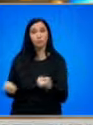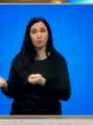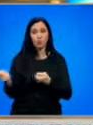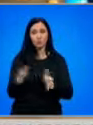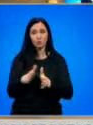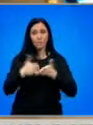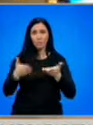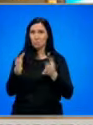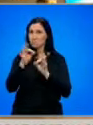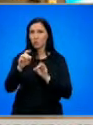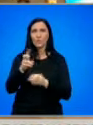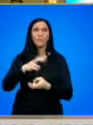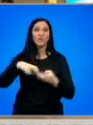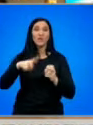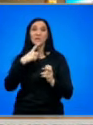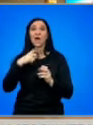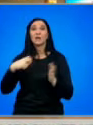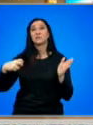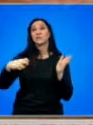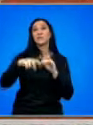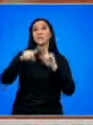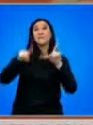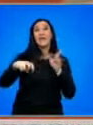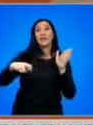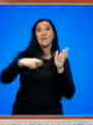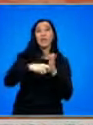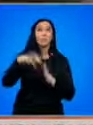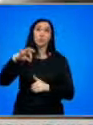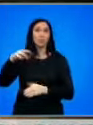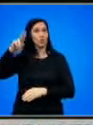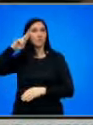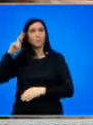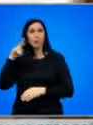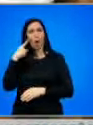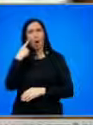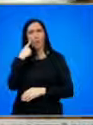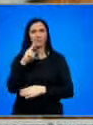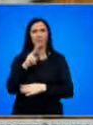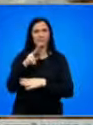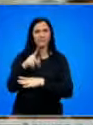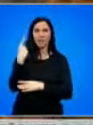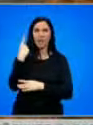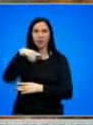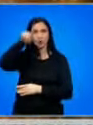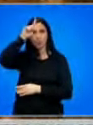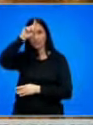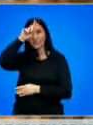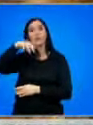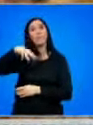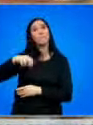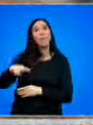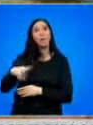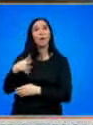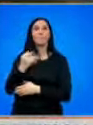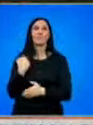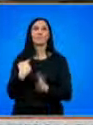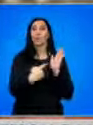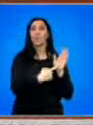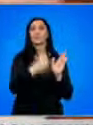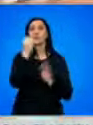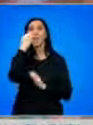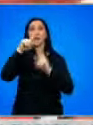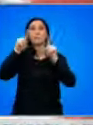но никой не провери за сертификат и поръчката беше изпълнена. Опитваме се да влезем и в един от столичните молове без представянето